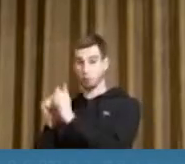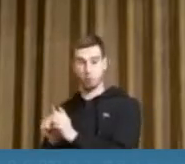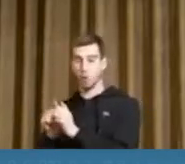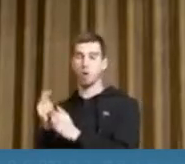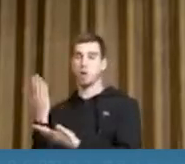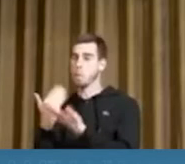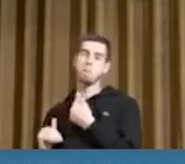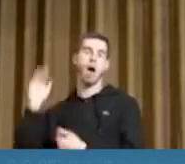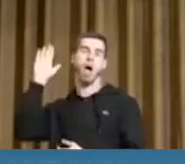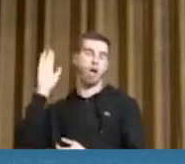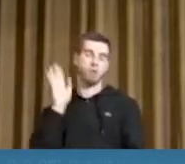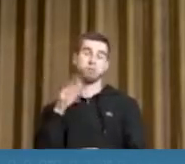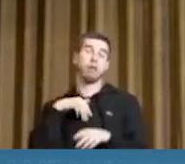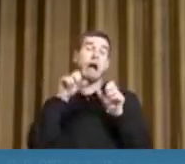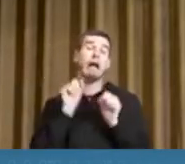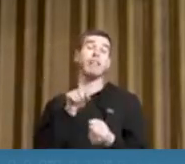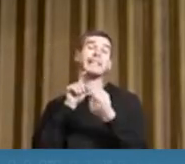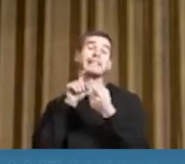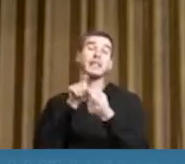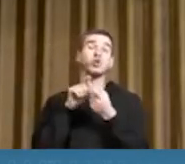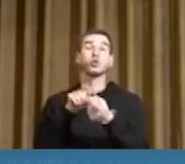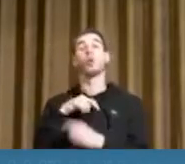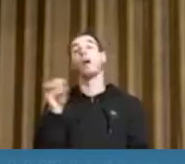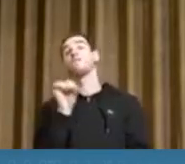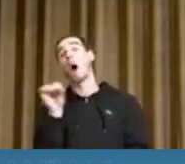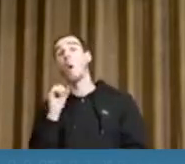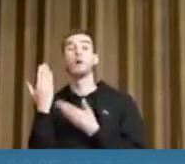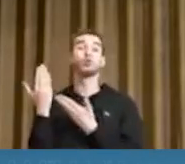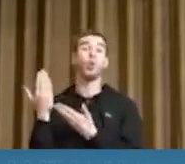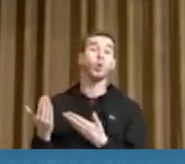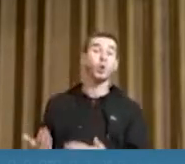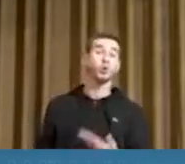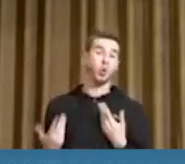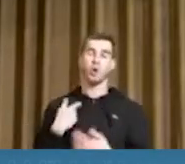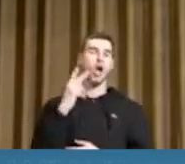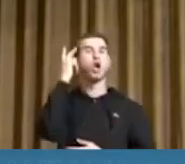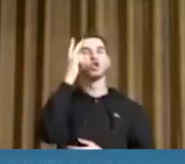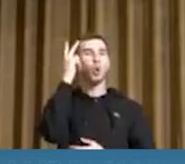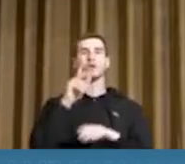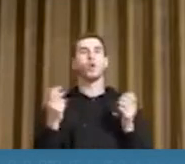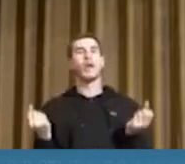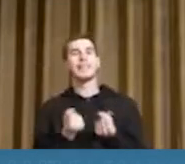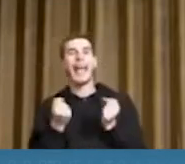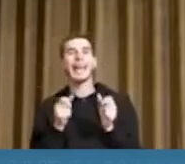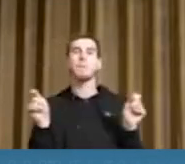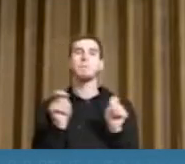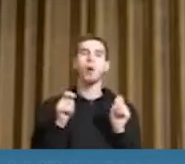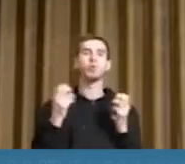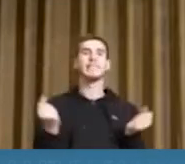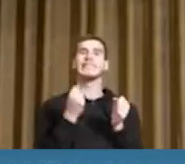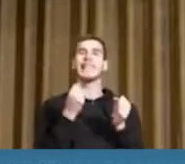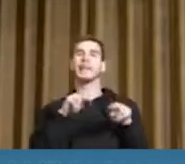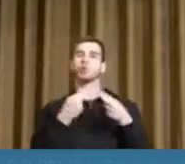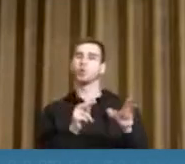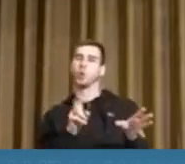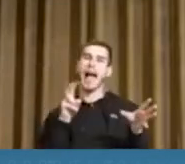natürlich drüber diskutieren, woran das liegt. Wir werden auch den Wiedereinstieg oder die Trainingspause in Bezug setzen zum Langzeitverlauf.